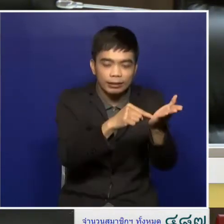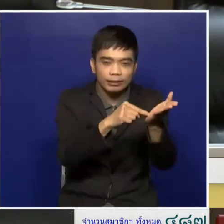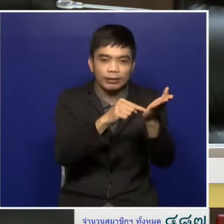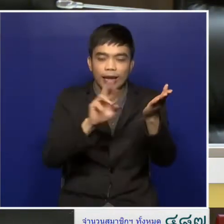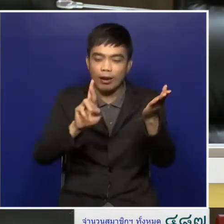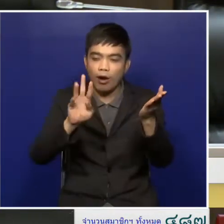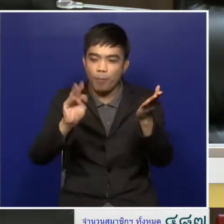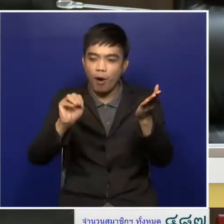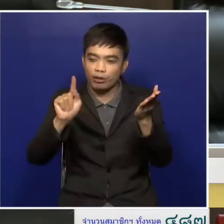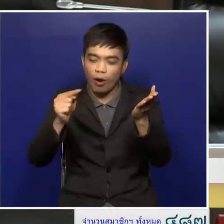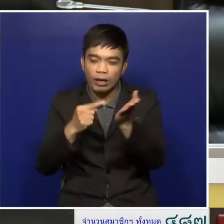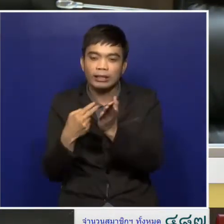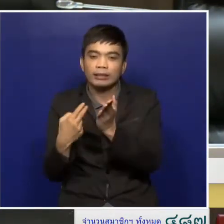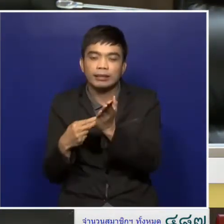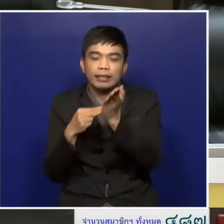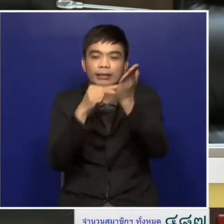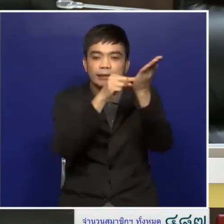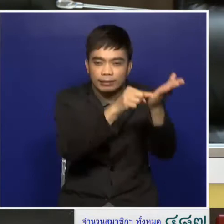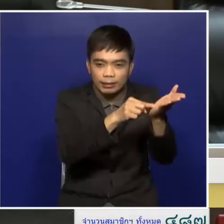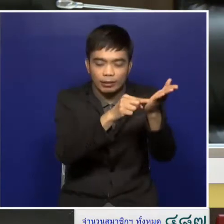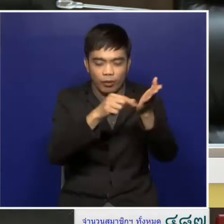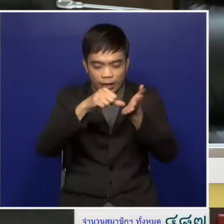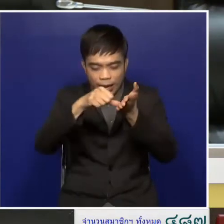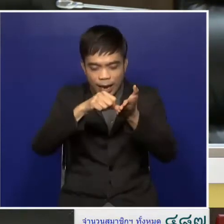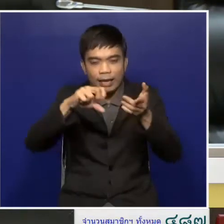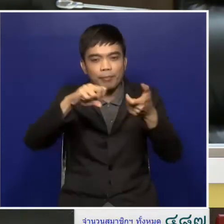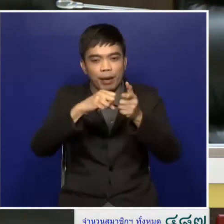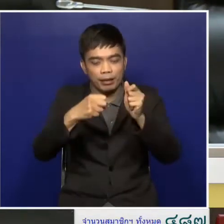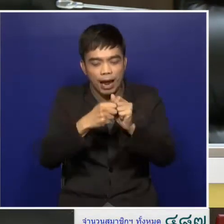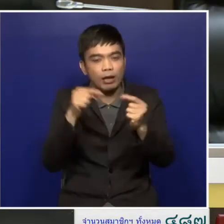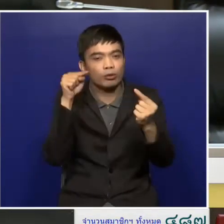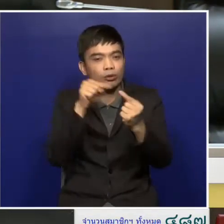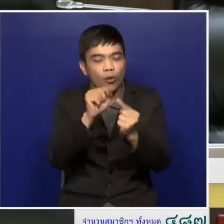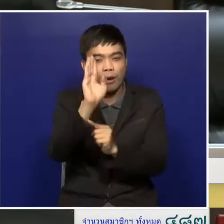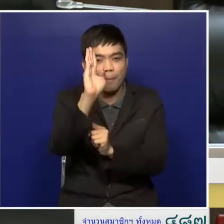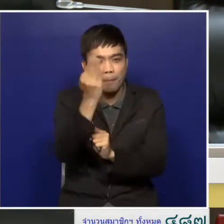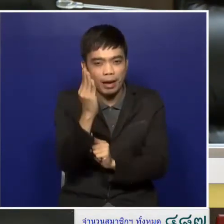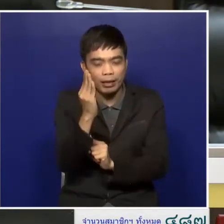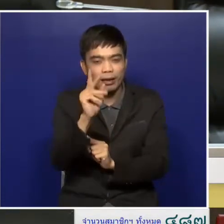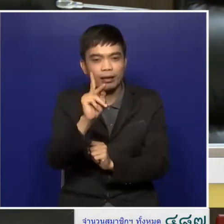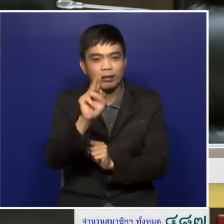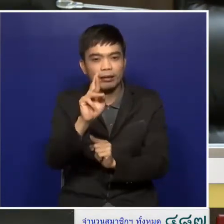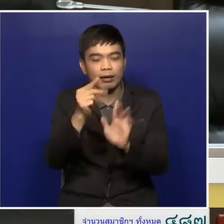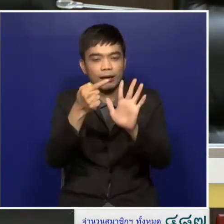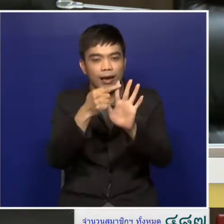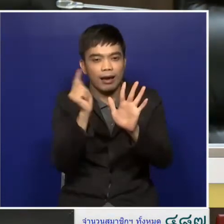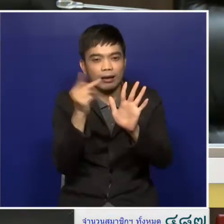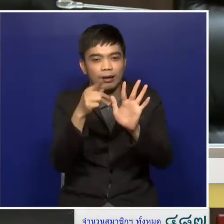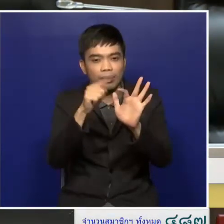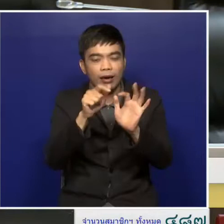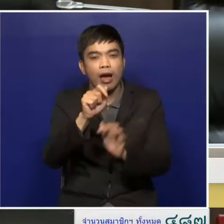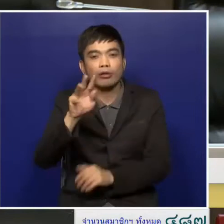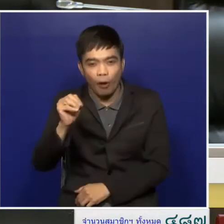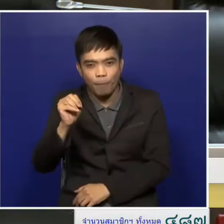2ท่านนะครับได้มีการแก้ไขเรื่องพืชกระท่อมก้อนก่อนอื่น